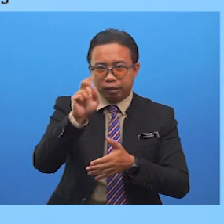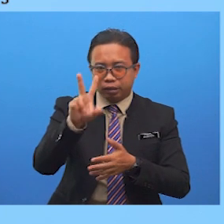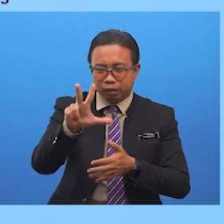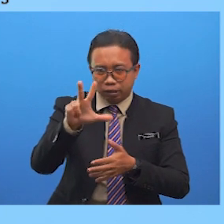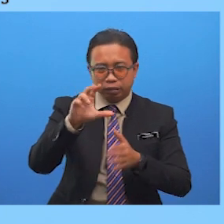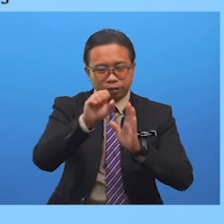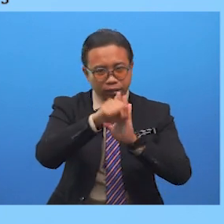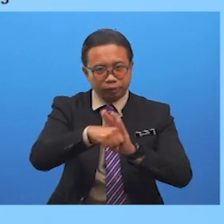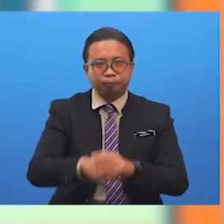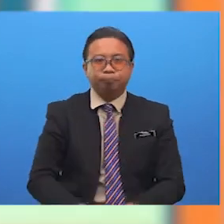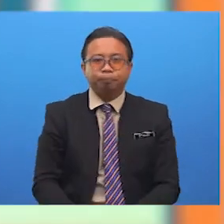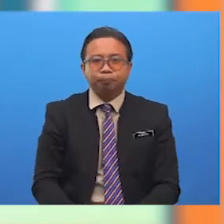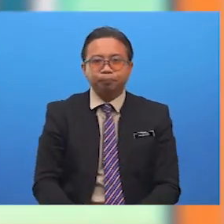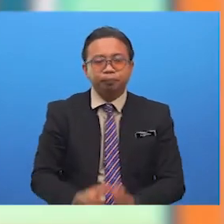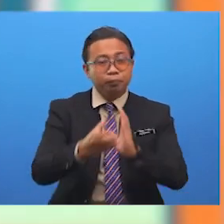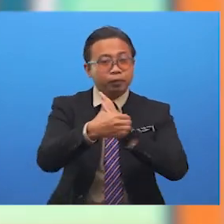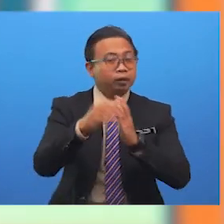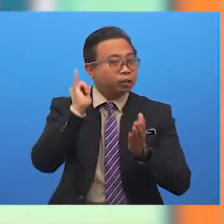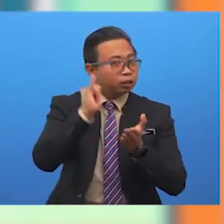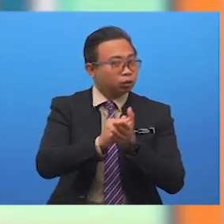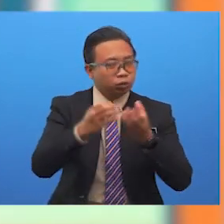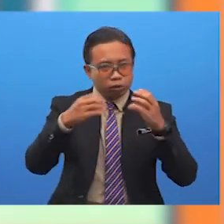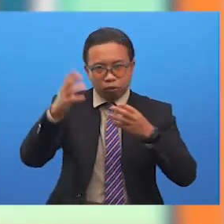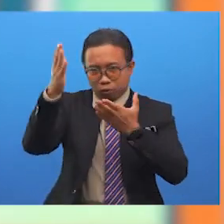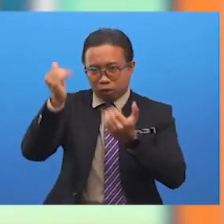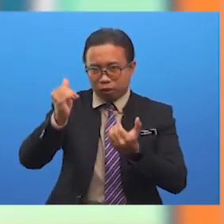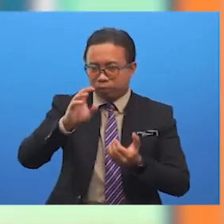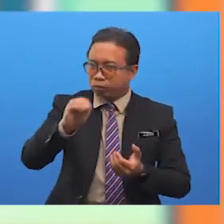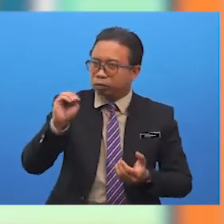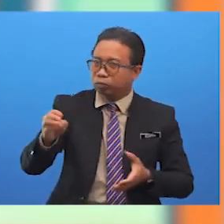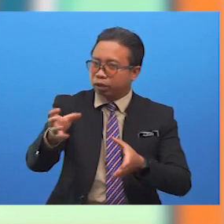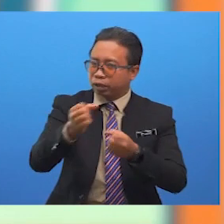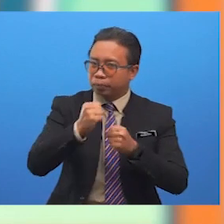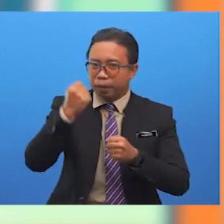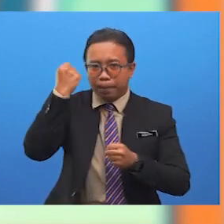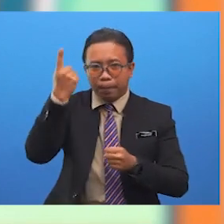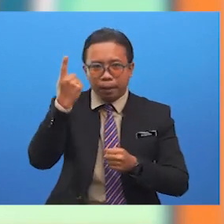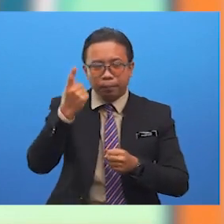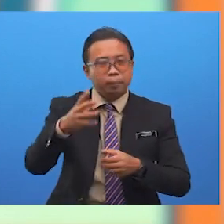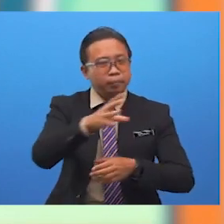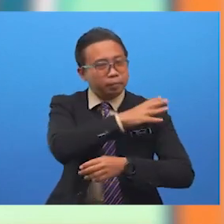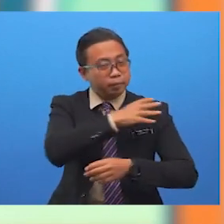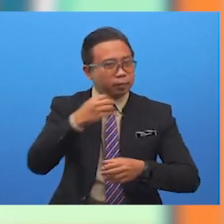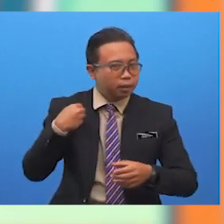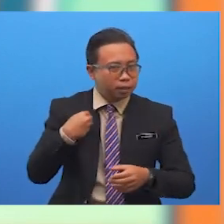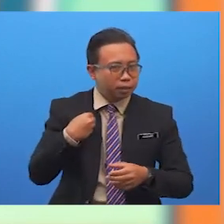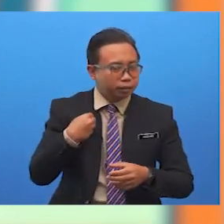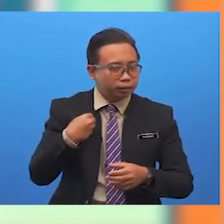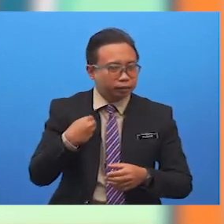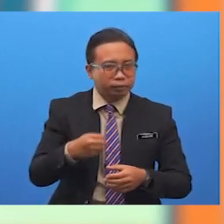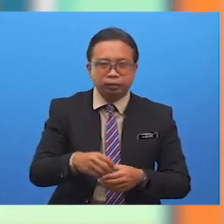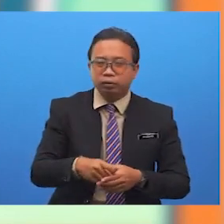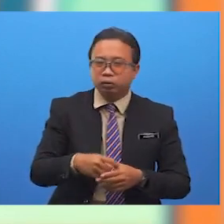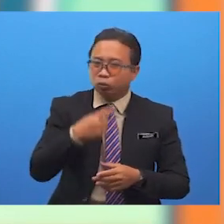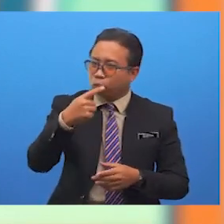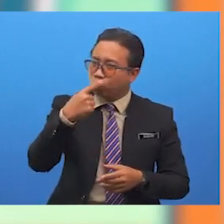titik saat oleh itu chegou harap murid-murid sudah dapat memahami dan menafsirkan